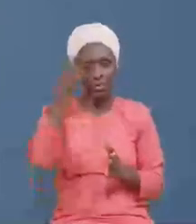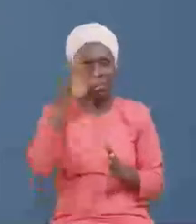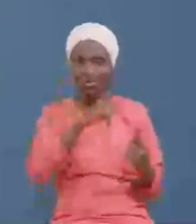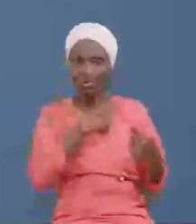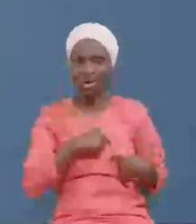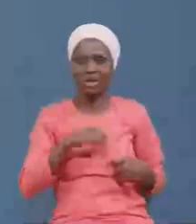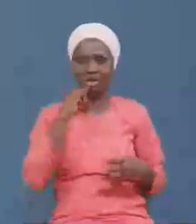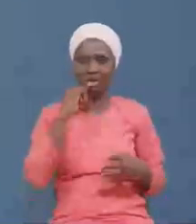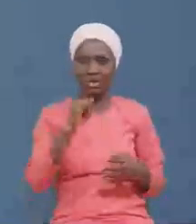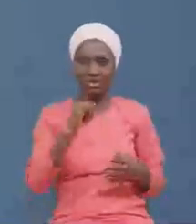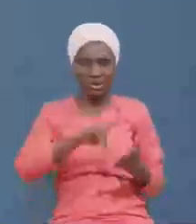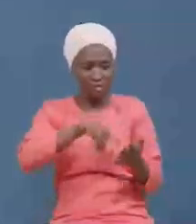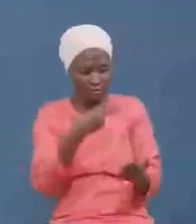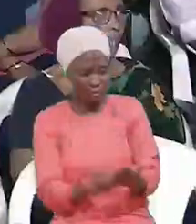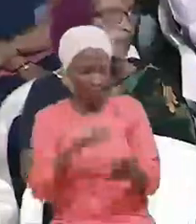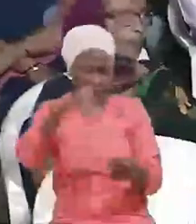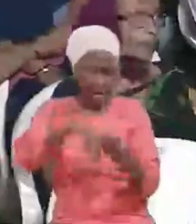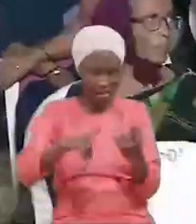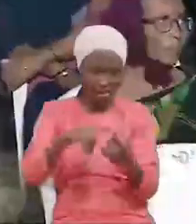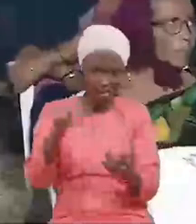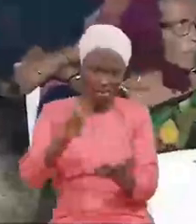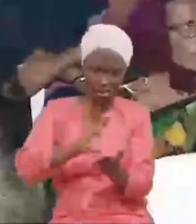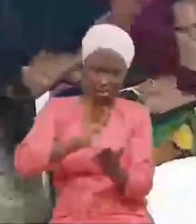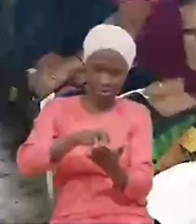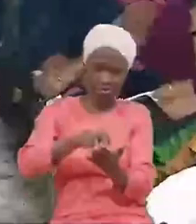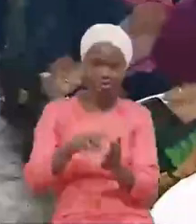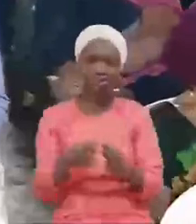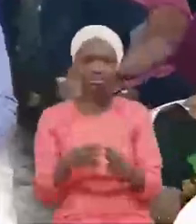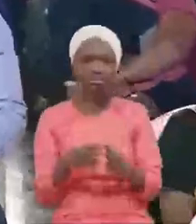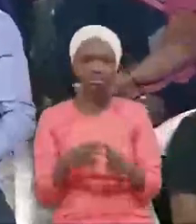Votre cœur, votre esprit, tout est piégé.